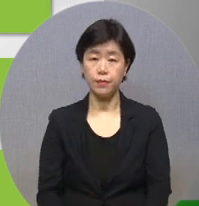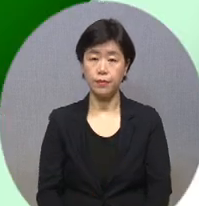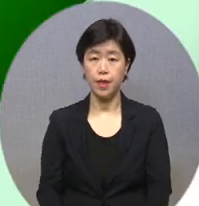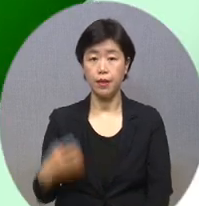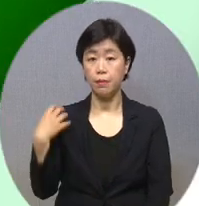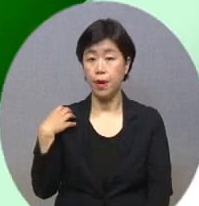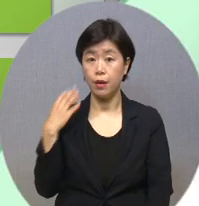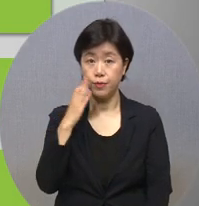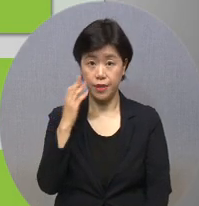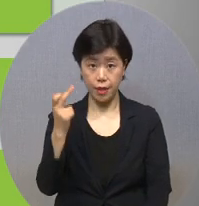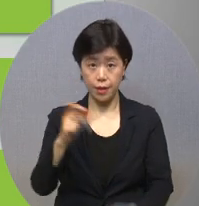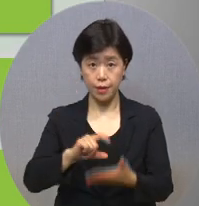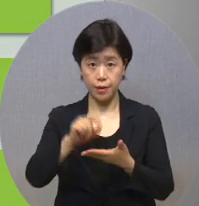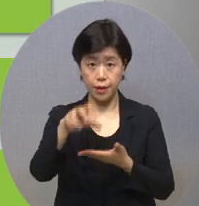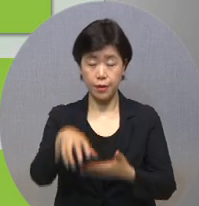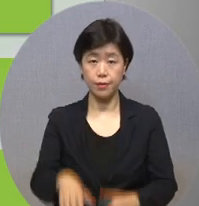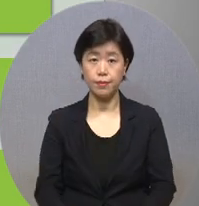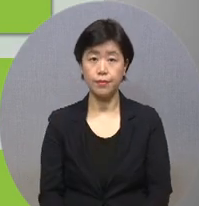담당지사는 울산지사입니다.